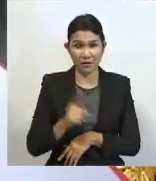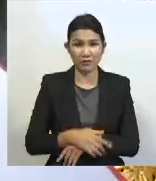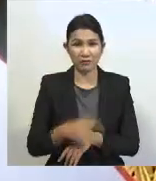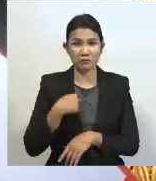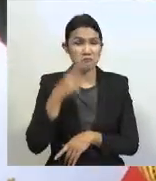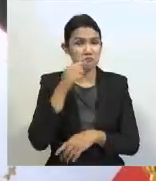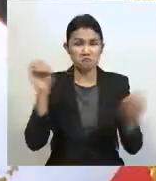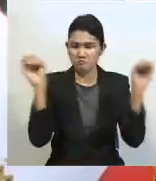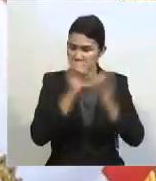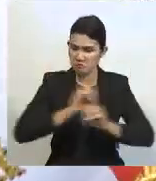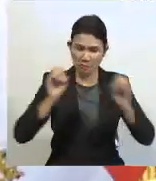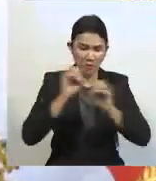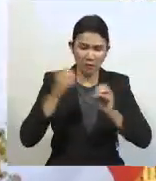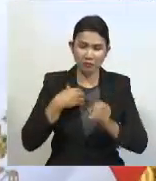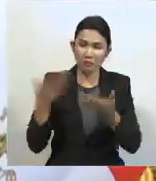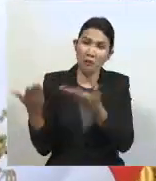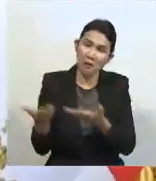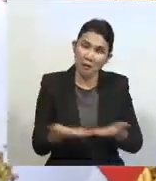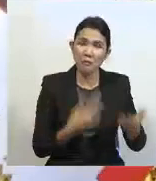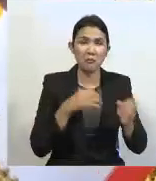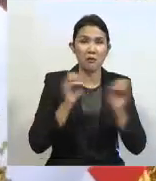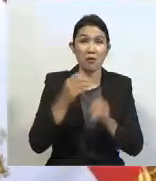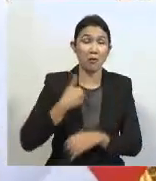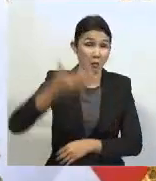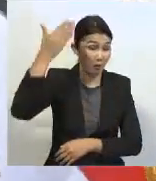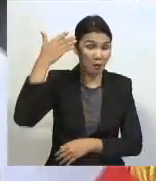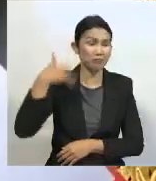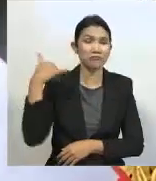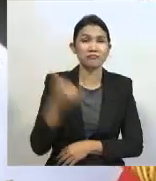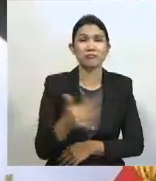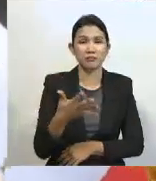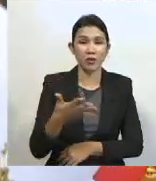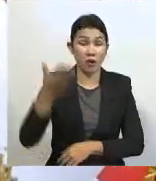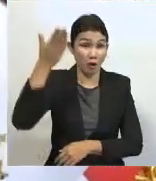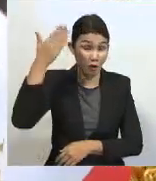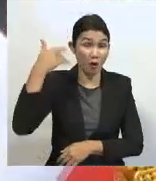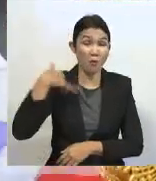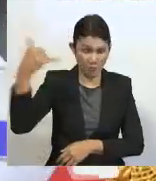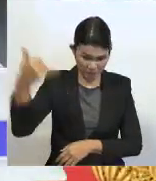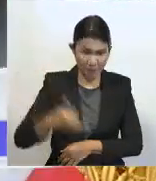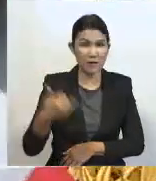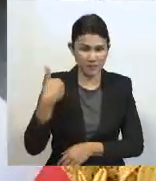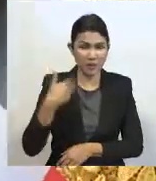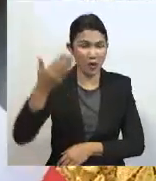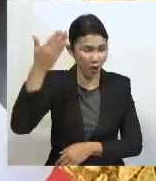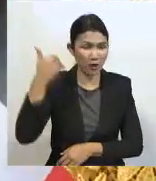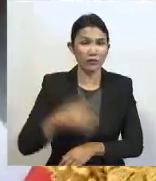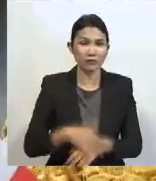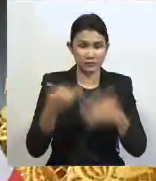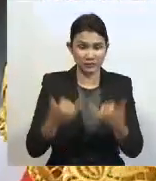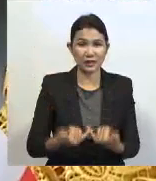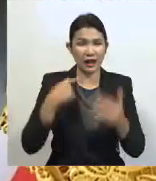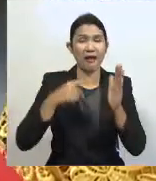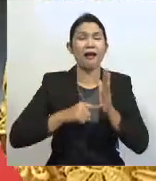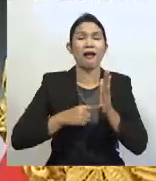ได้รับเสด็จพระองค์ท่านครั้งก่อนก็ไม่ได้มาค่ะครั้งก่อนที่มีการเสด็จมาครั้งนี้เป็นครั้